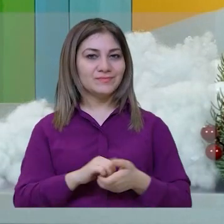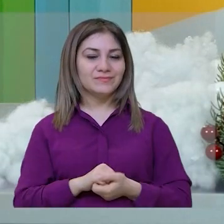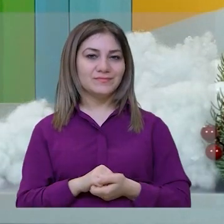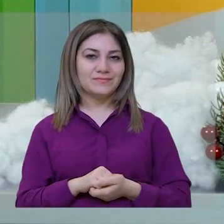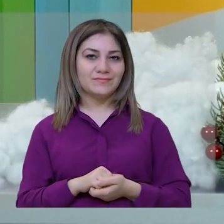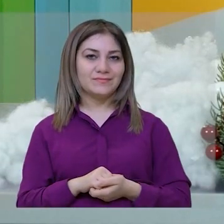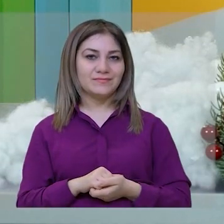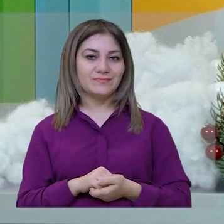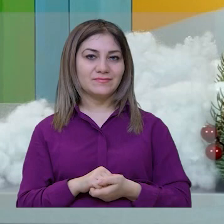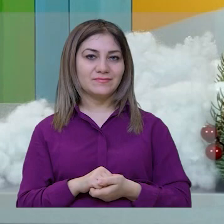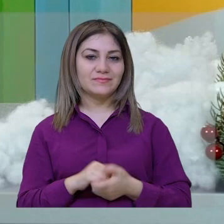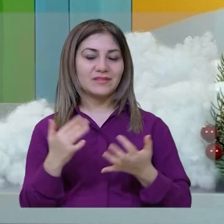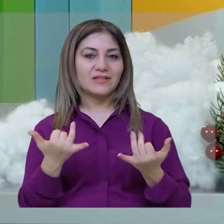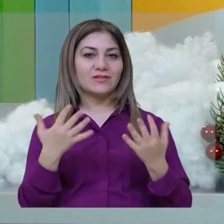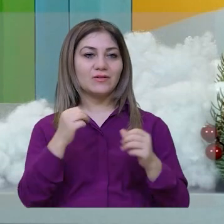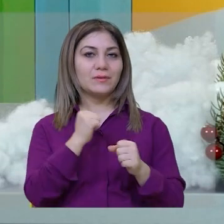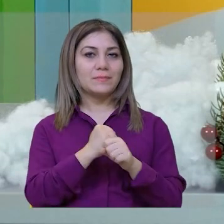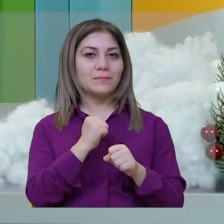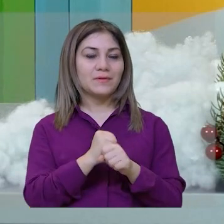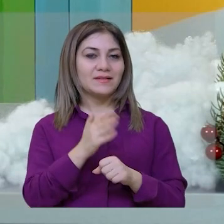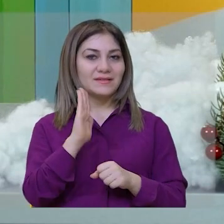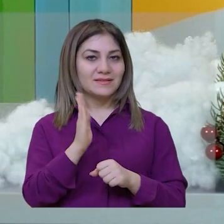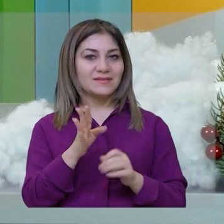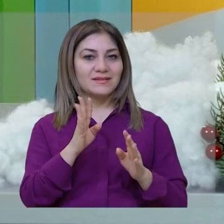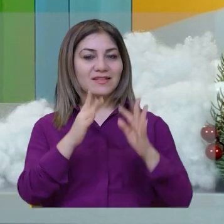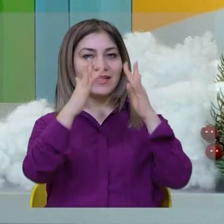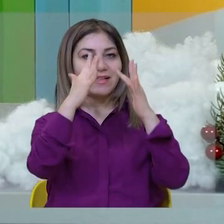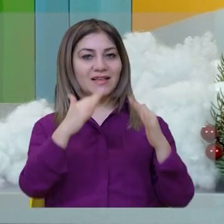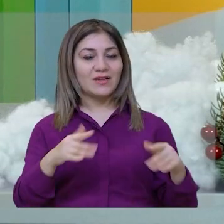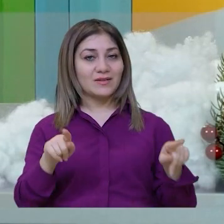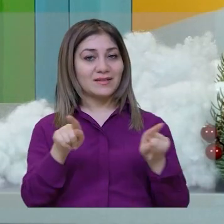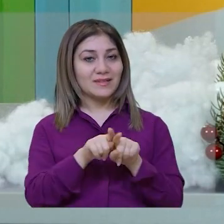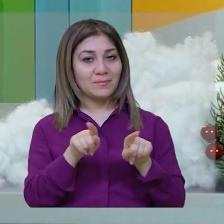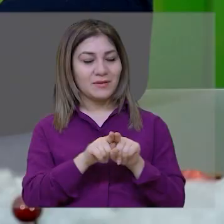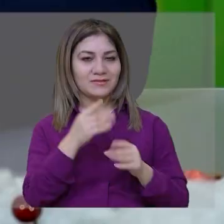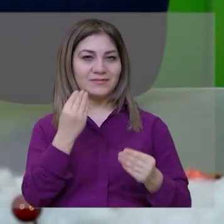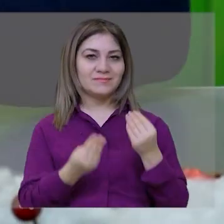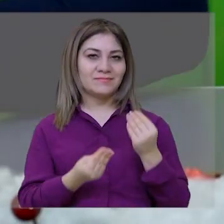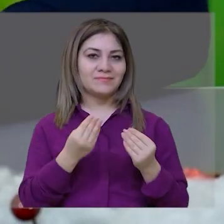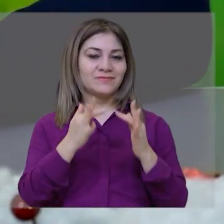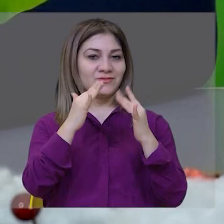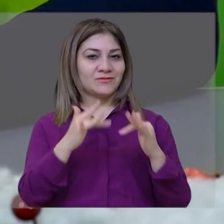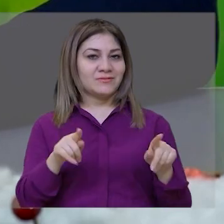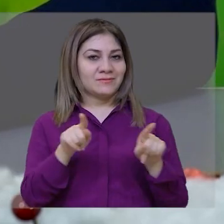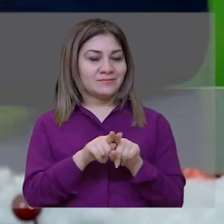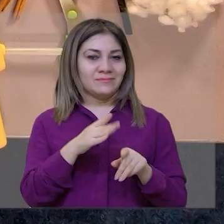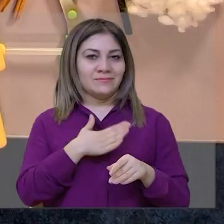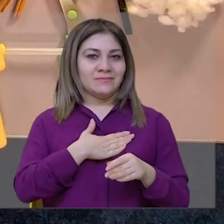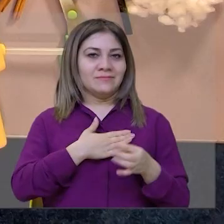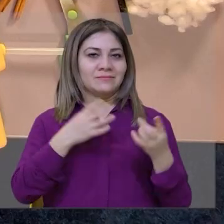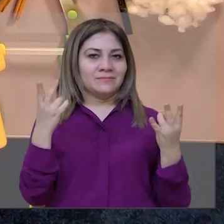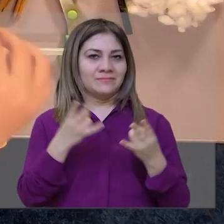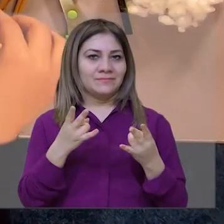երևնին։ Այսօր կպատրաստենք ահա այս երևնու տեսքով խաղալիք։ Մեզ կրկին հարկավոր